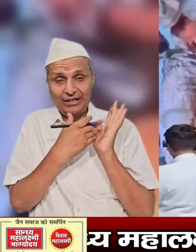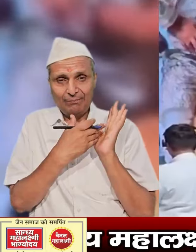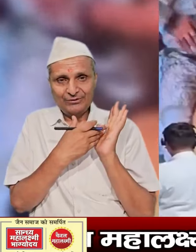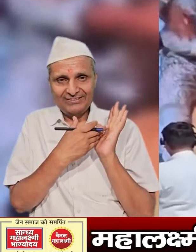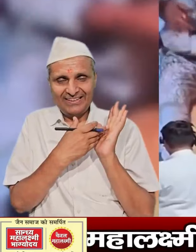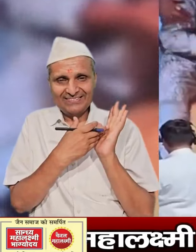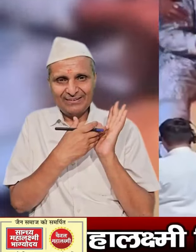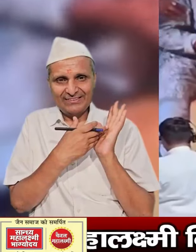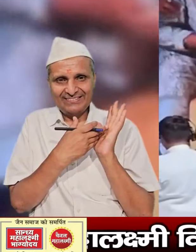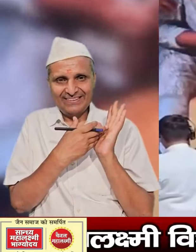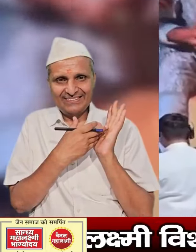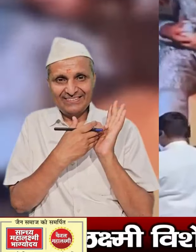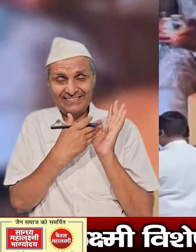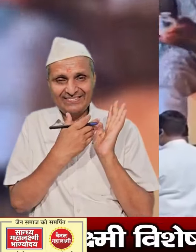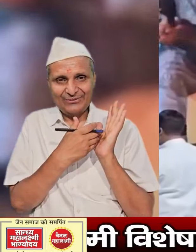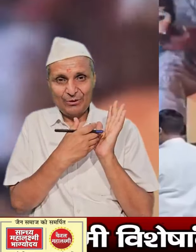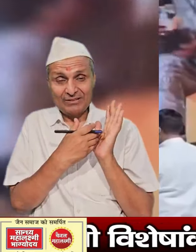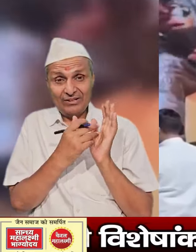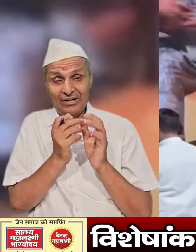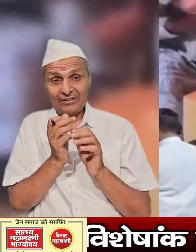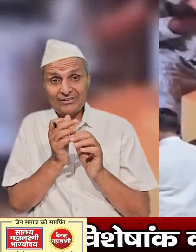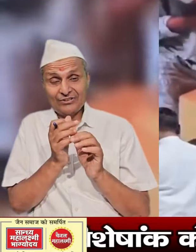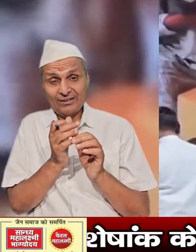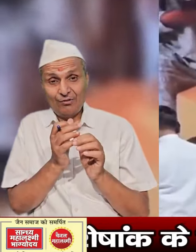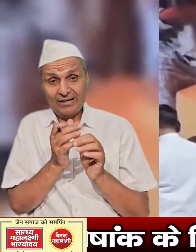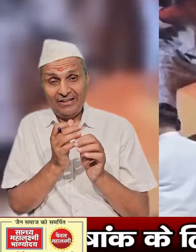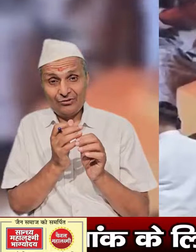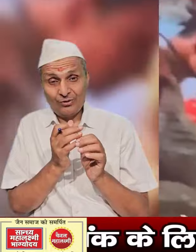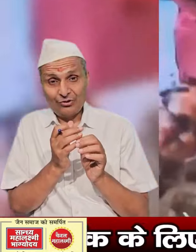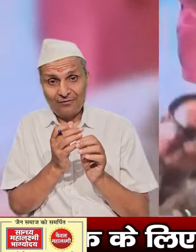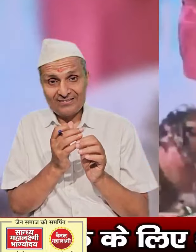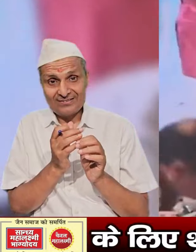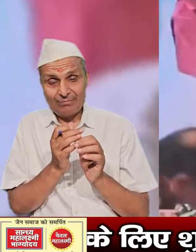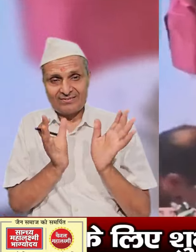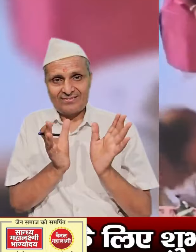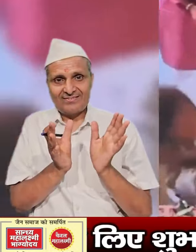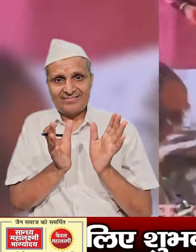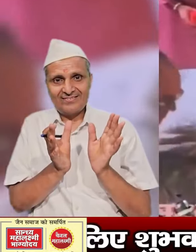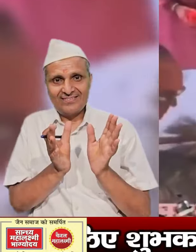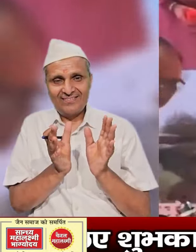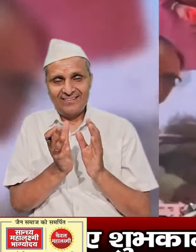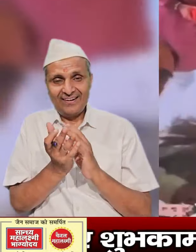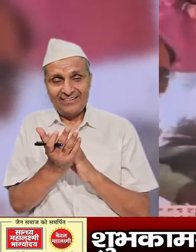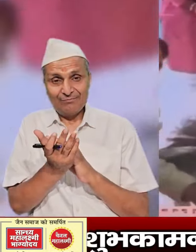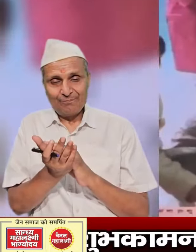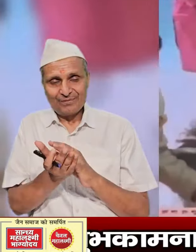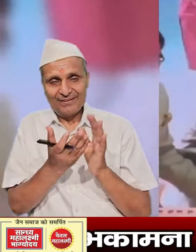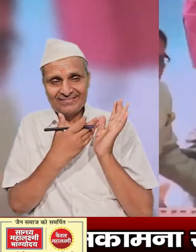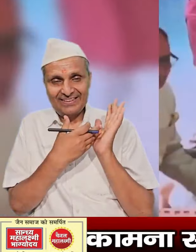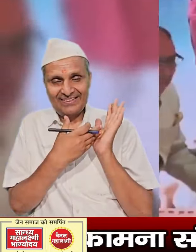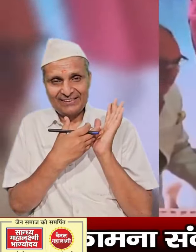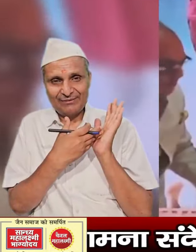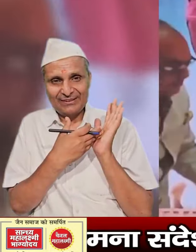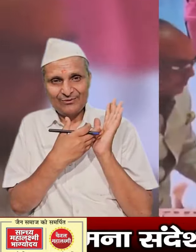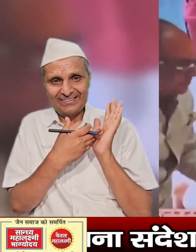है ये पहुंचे जैन समाज के साथ जैन साधु के पास कहते हैं सातवी बार 180 उपवास बस कहते हम